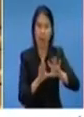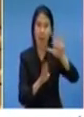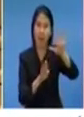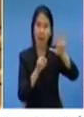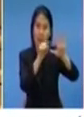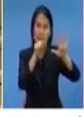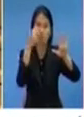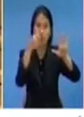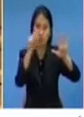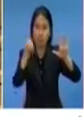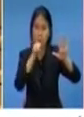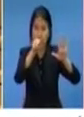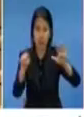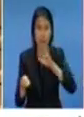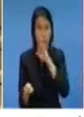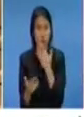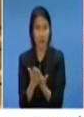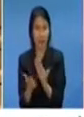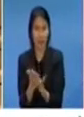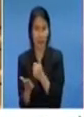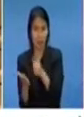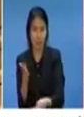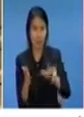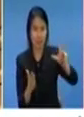5-10% ถ้า 10% เบี้ยประกัน 30,000 ท่านลด 3,000 เลยครับ